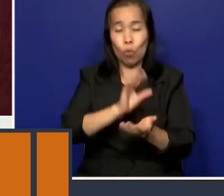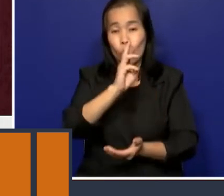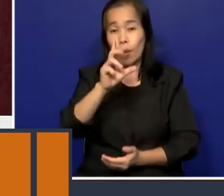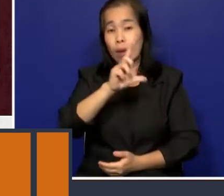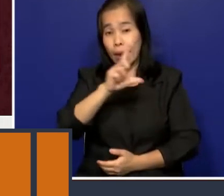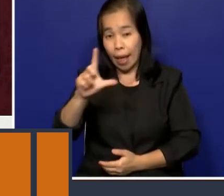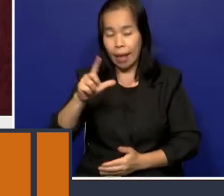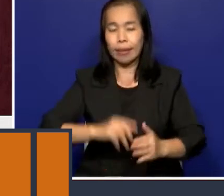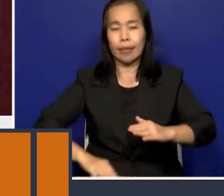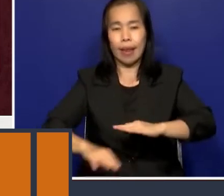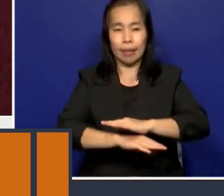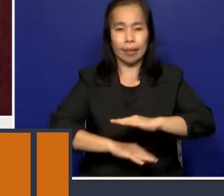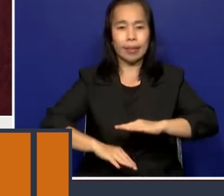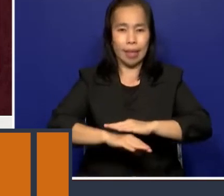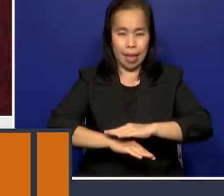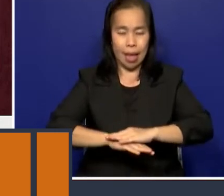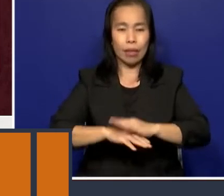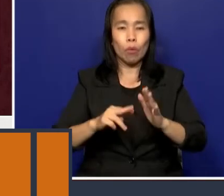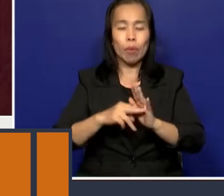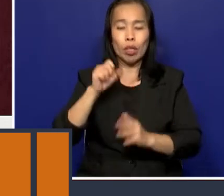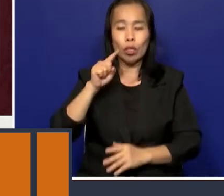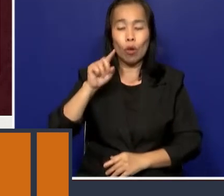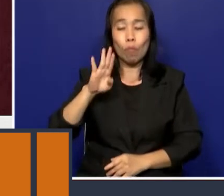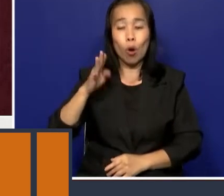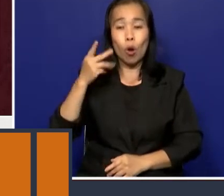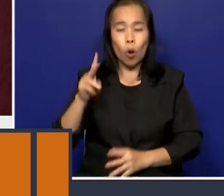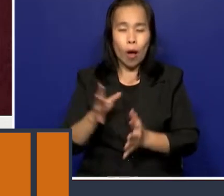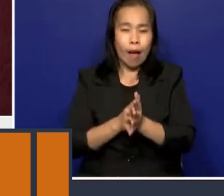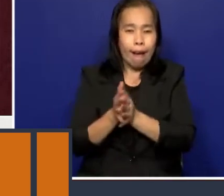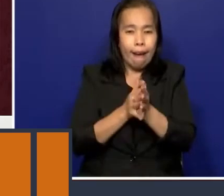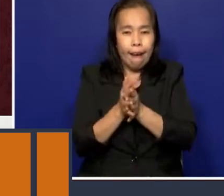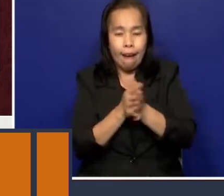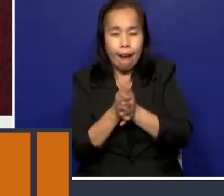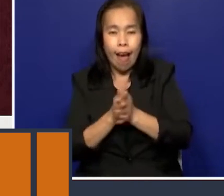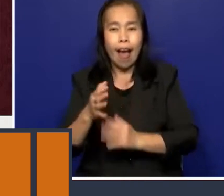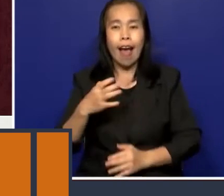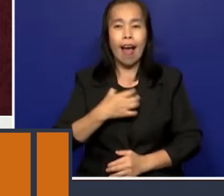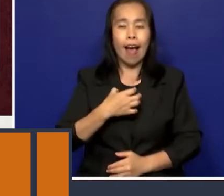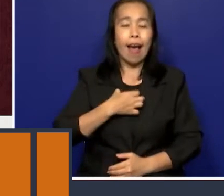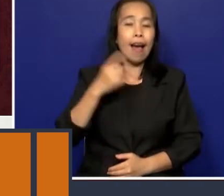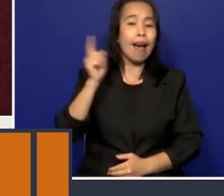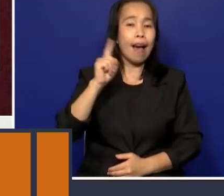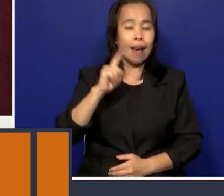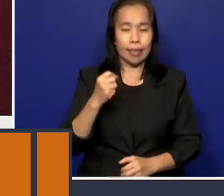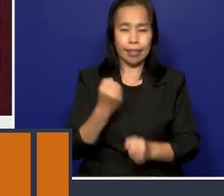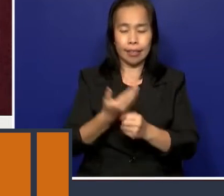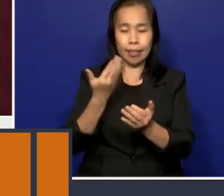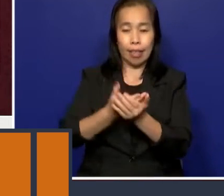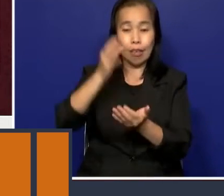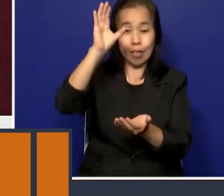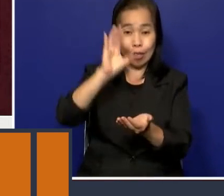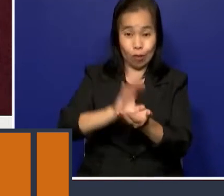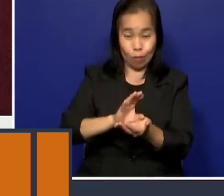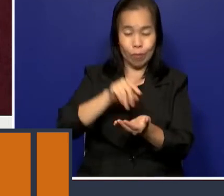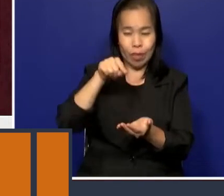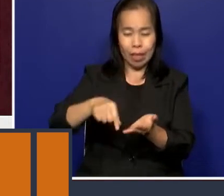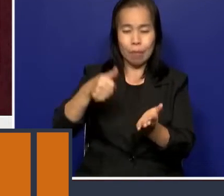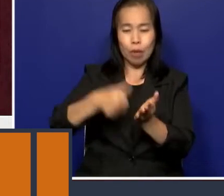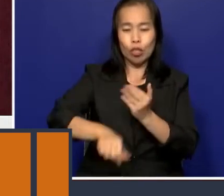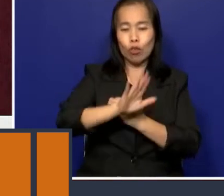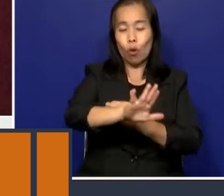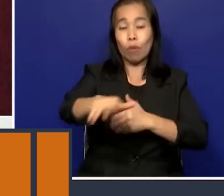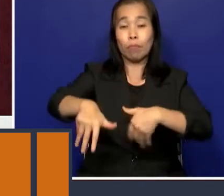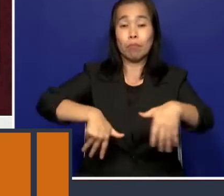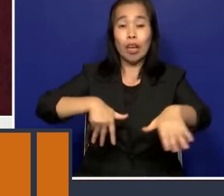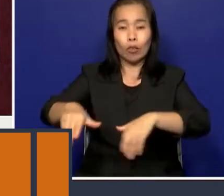จึงเป็นหลกฐานที่เชื่อได้ว่าสอบค. หมายมนปั้นมือตั้งทงไ้แต่แรกที่จะใช้งบประมาณแผนดทมาจากพระสีของประชาชน